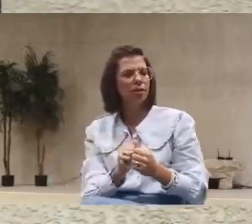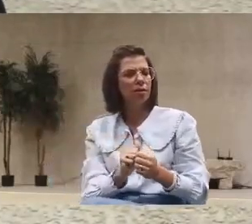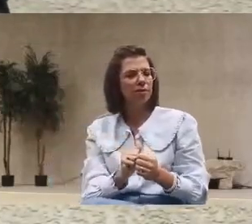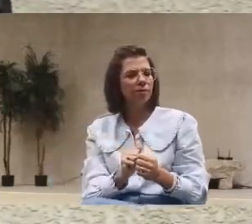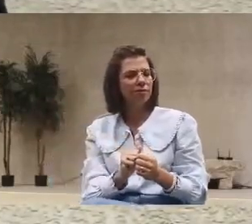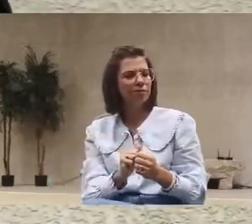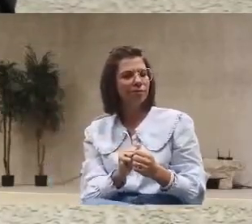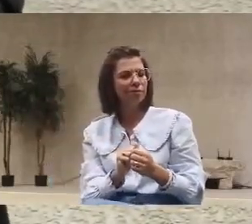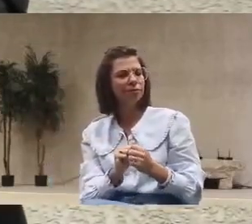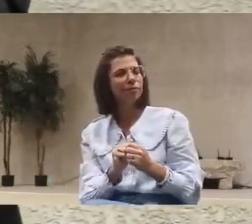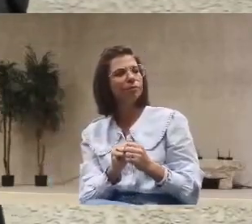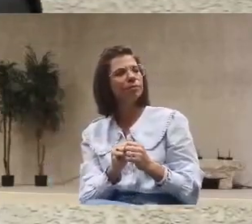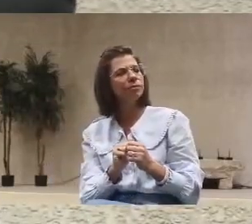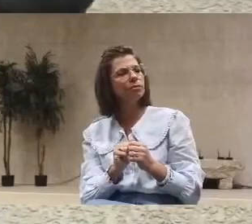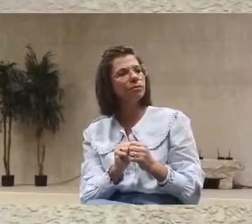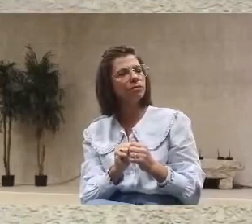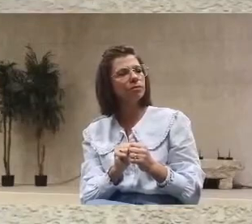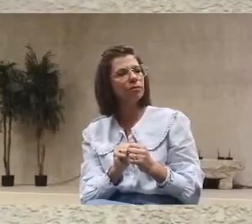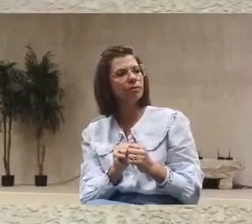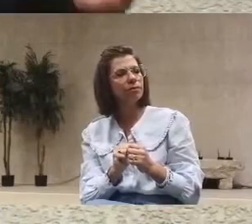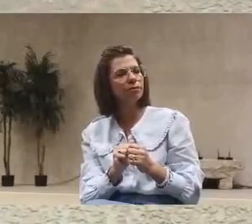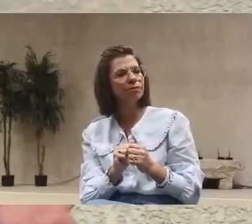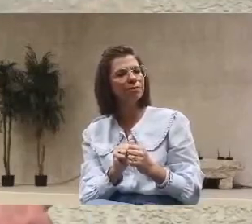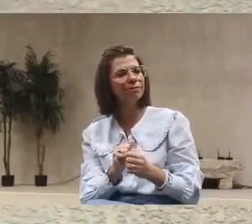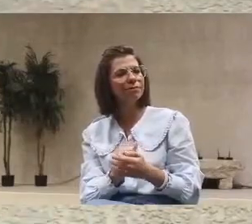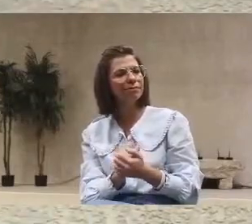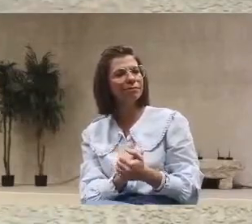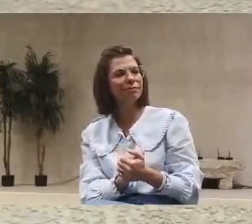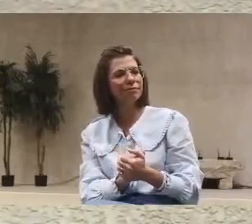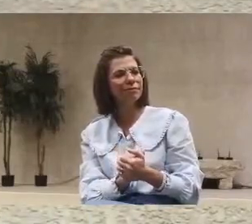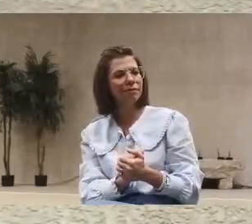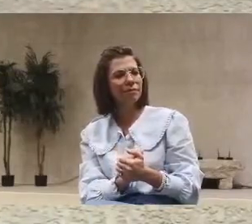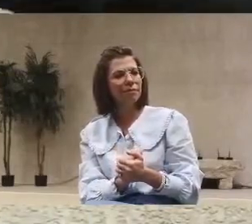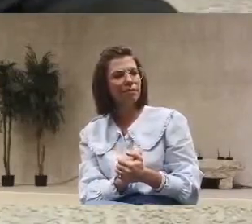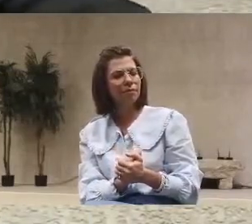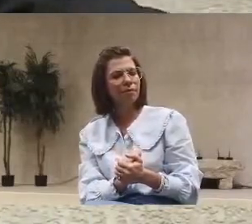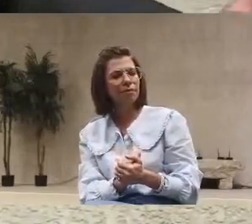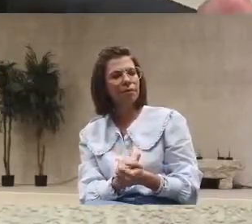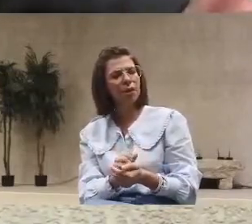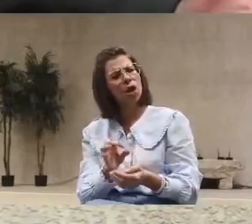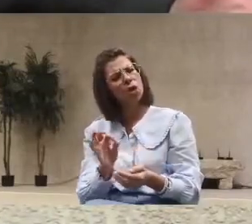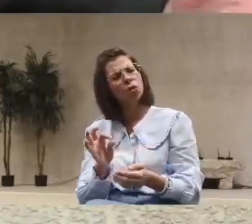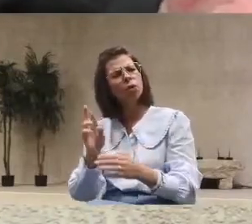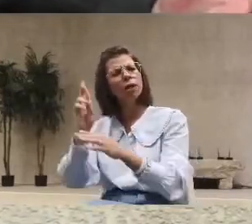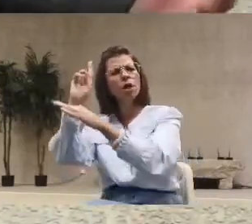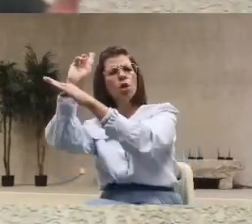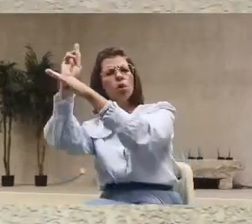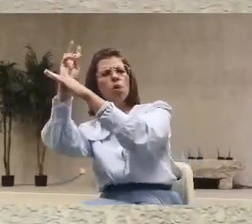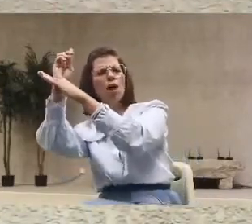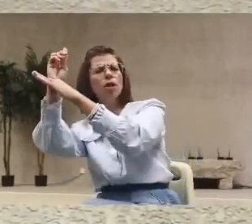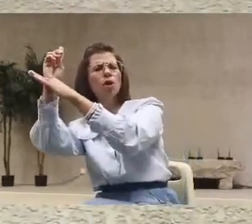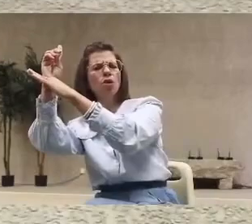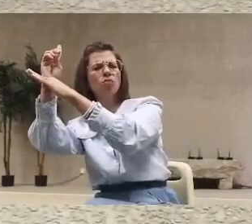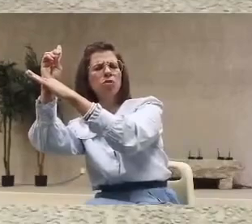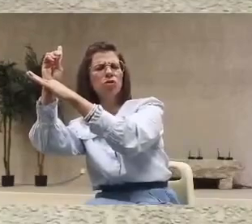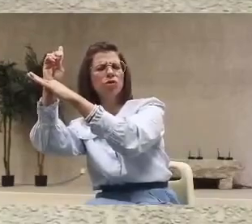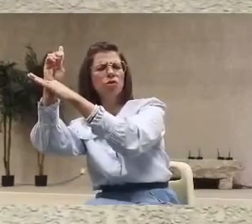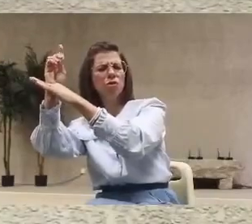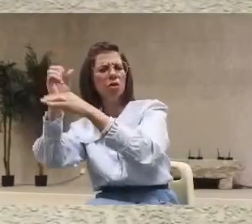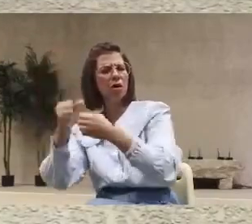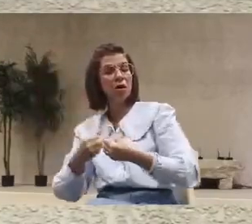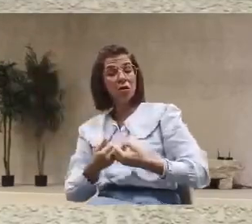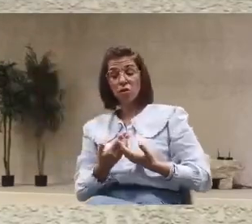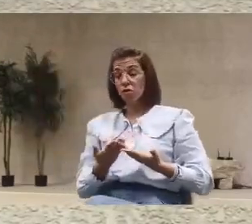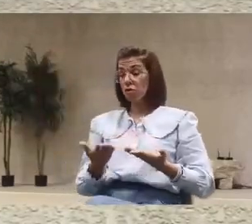ne s'agit pas simplement qui ne consiste pas seulement en paroles mais qui consiste en